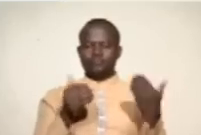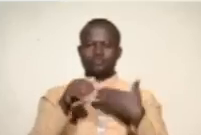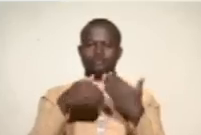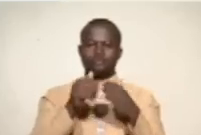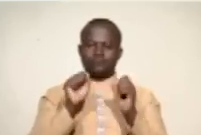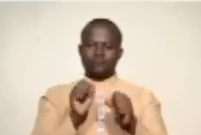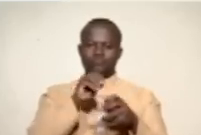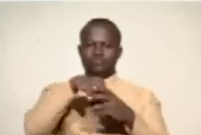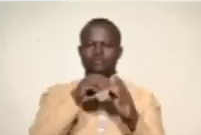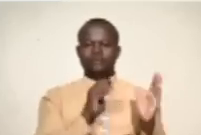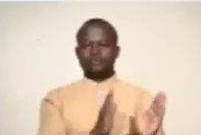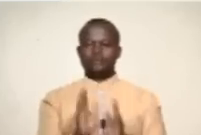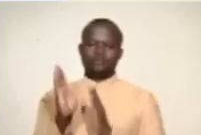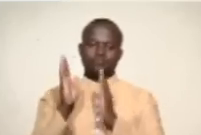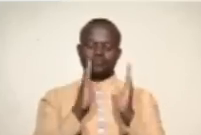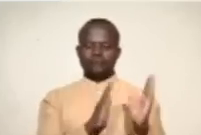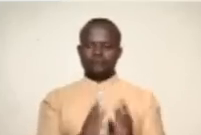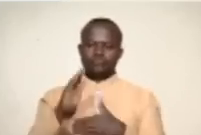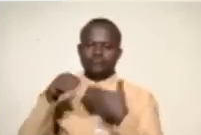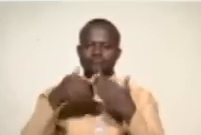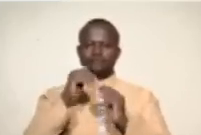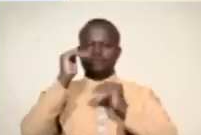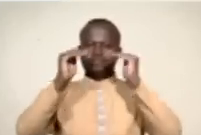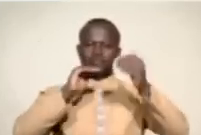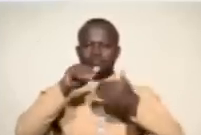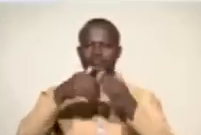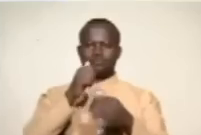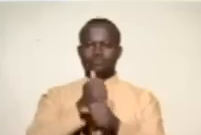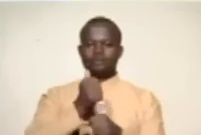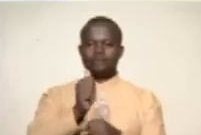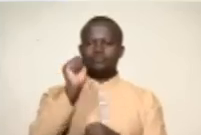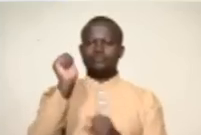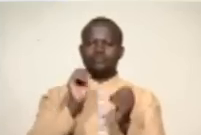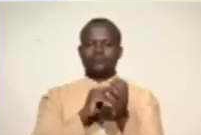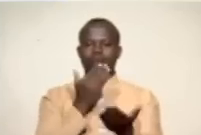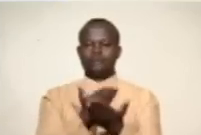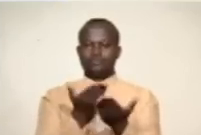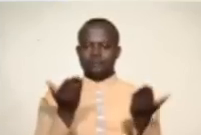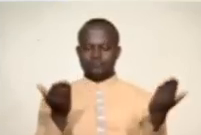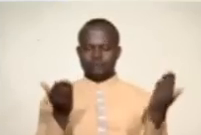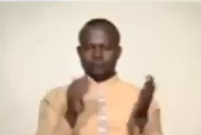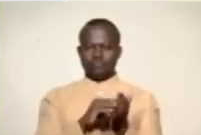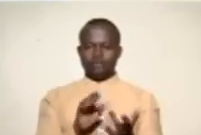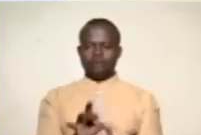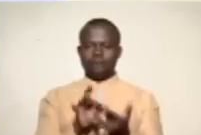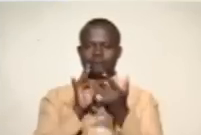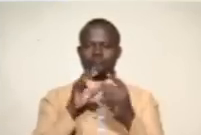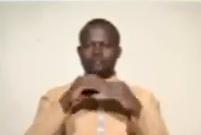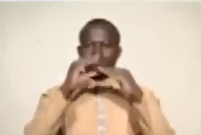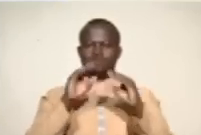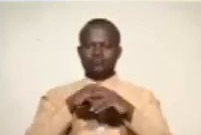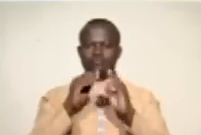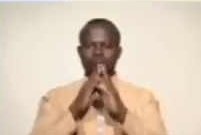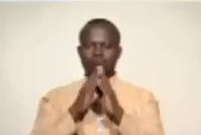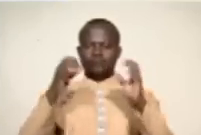mu ngenamigambi y'urwego rw'abikorera. Ndasaba kandi by'umwihariko ubuyobozi bw'umujyi